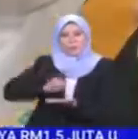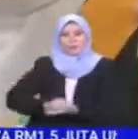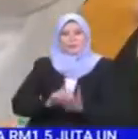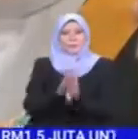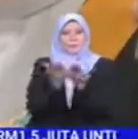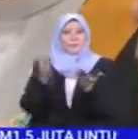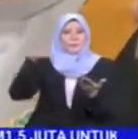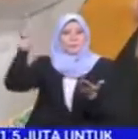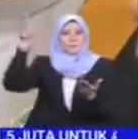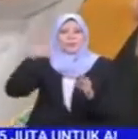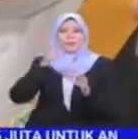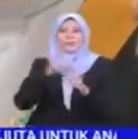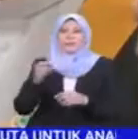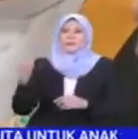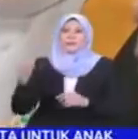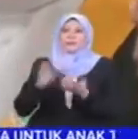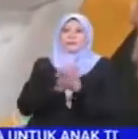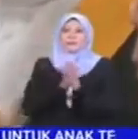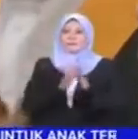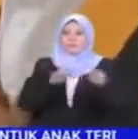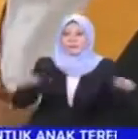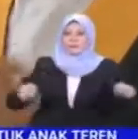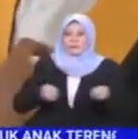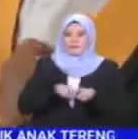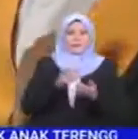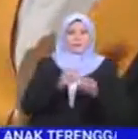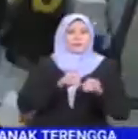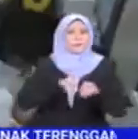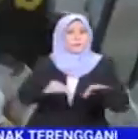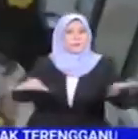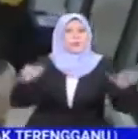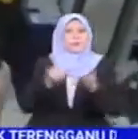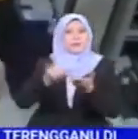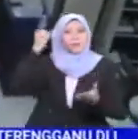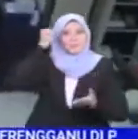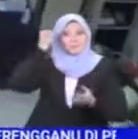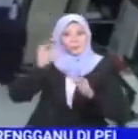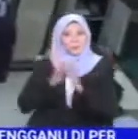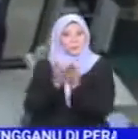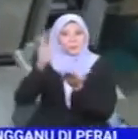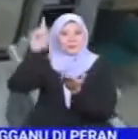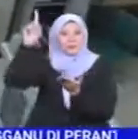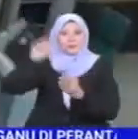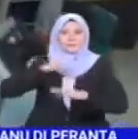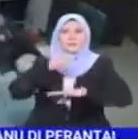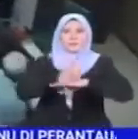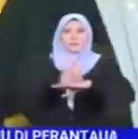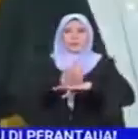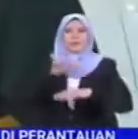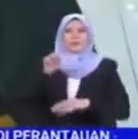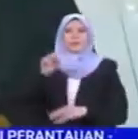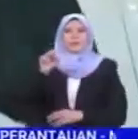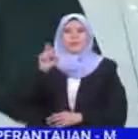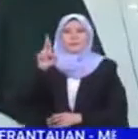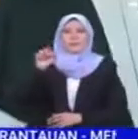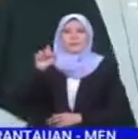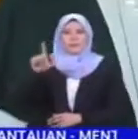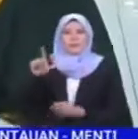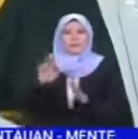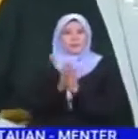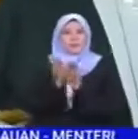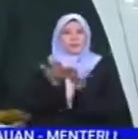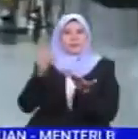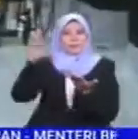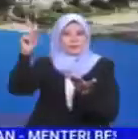Al-Quran, malah kini menjadi pusat penyebaran ilmu Al-Quran dengan tertubuhnya Akademi Nasrul Quran.